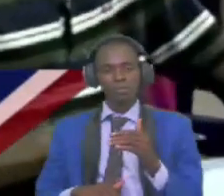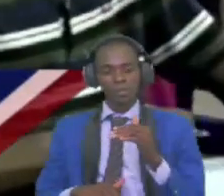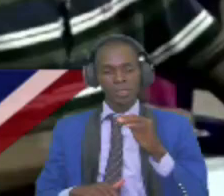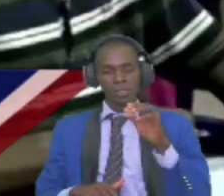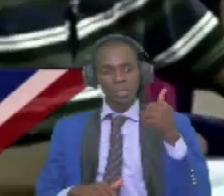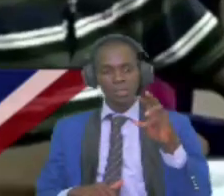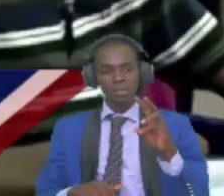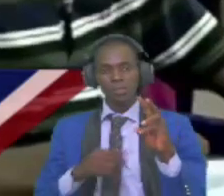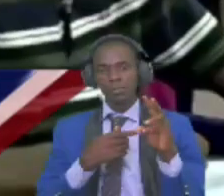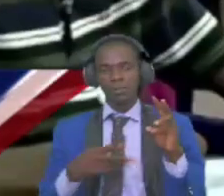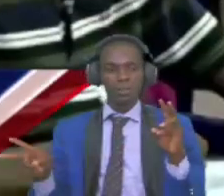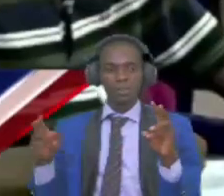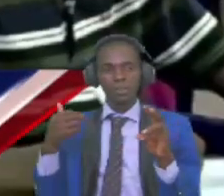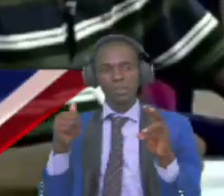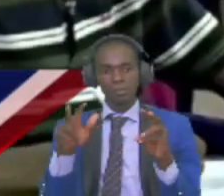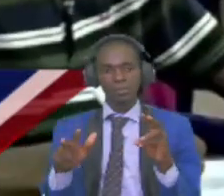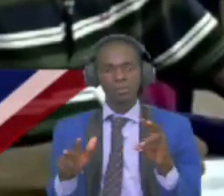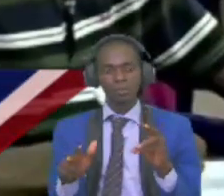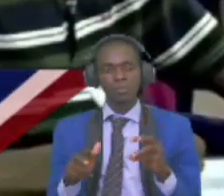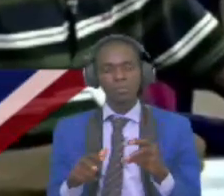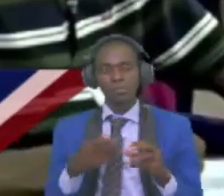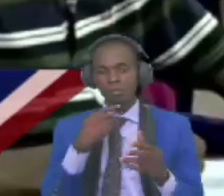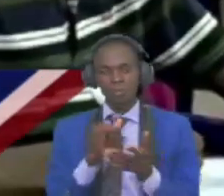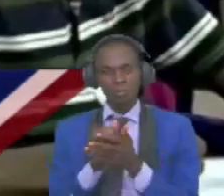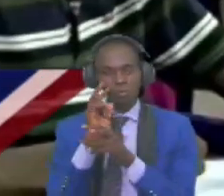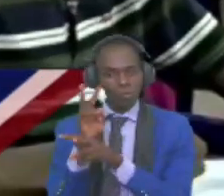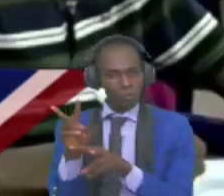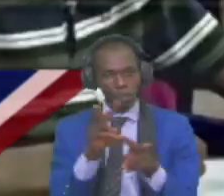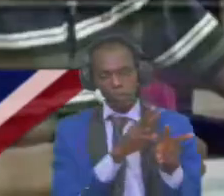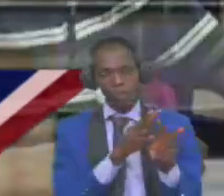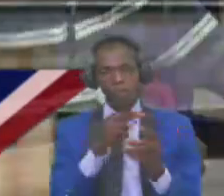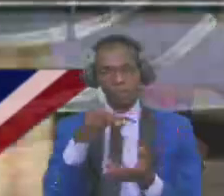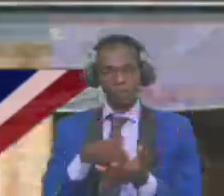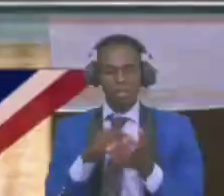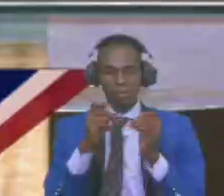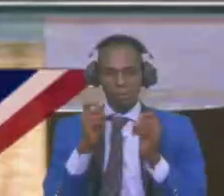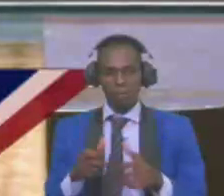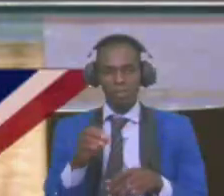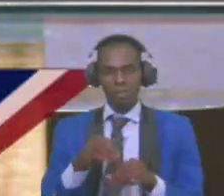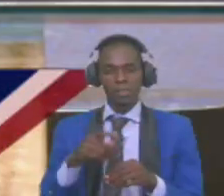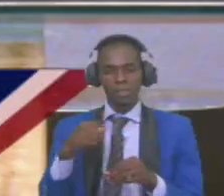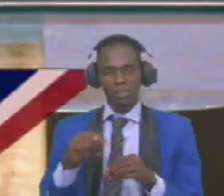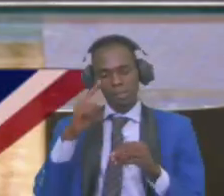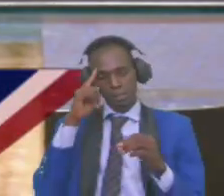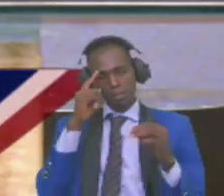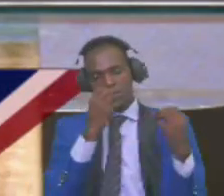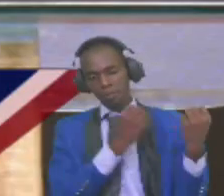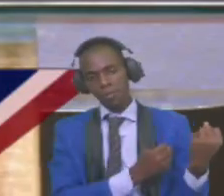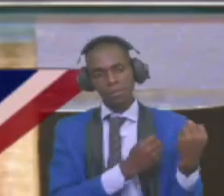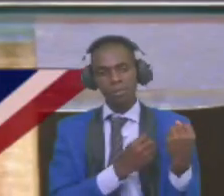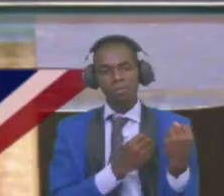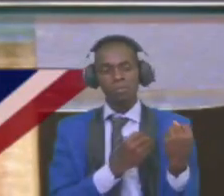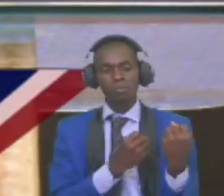13 veillée demeurer fermes dans la foi soyez des hommes